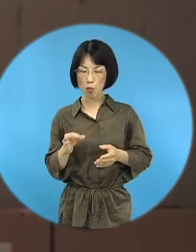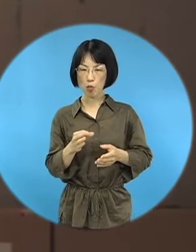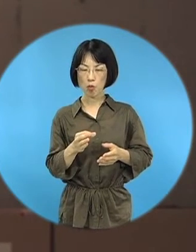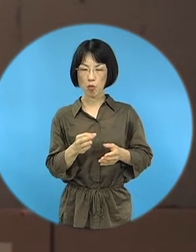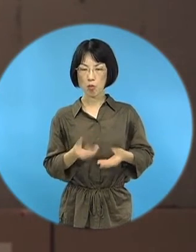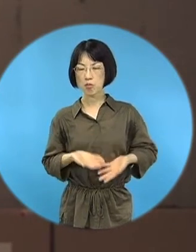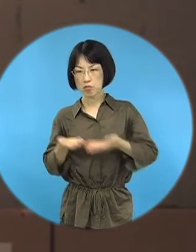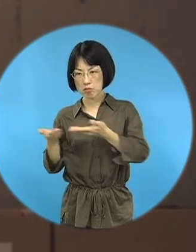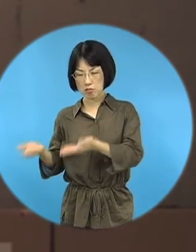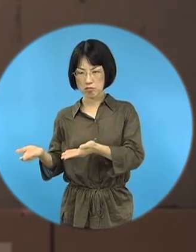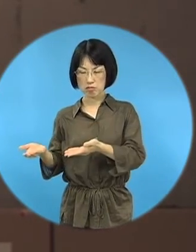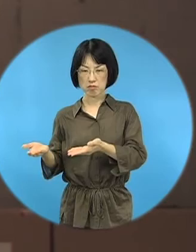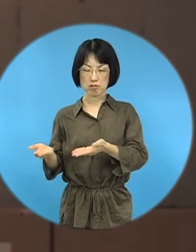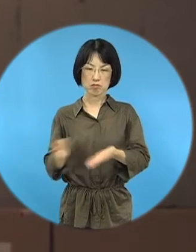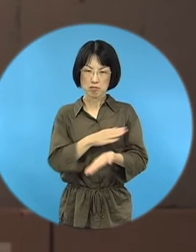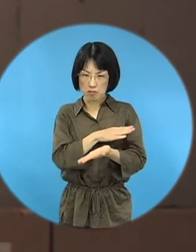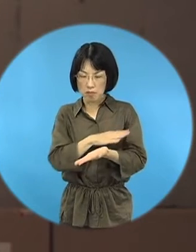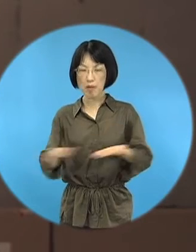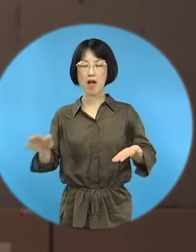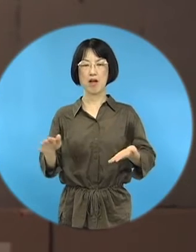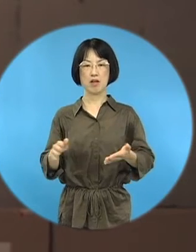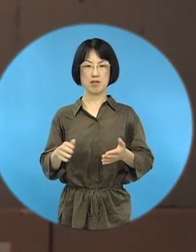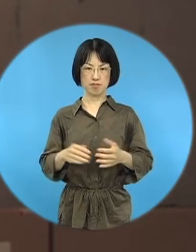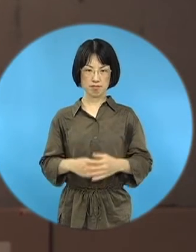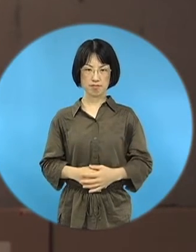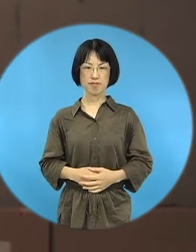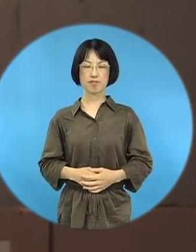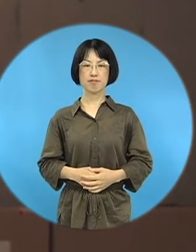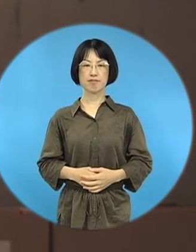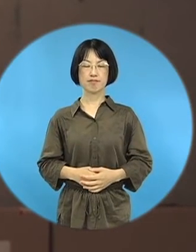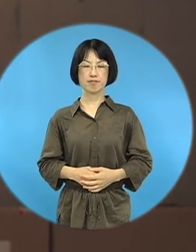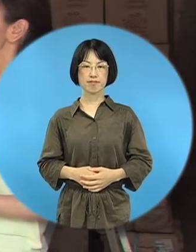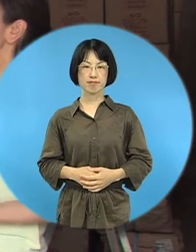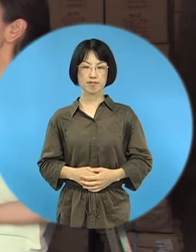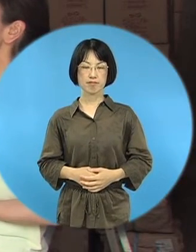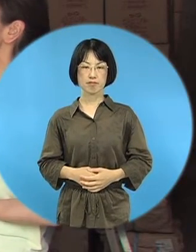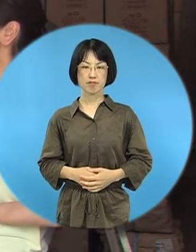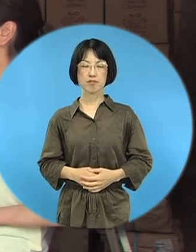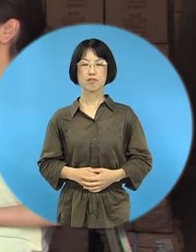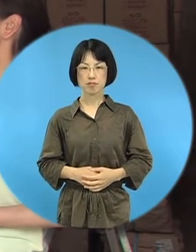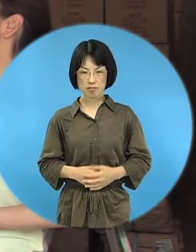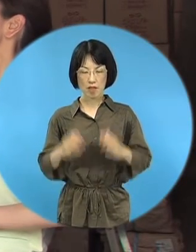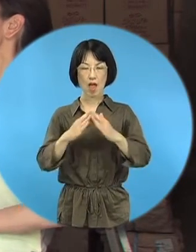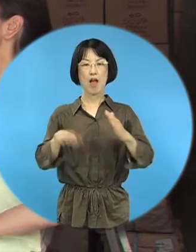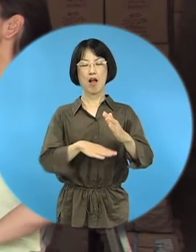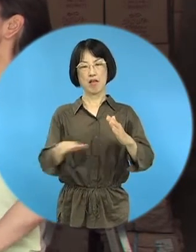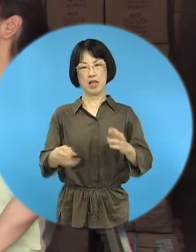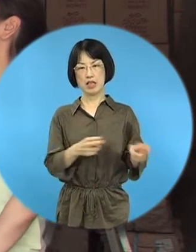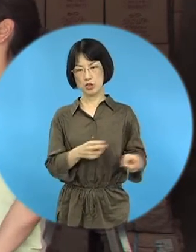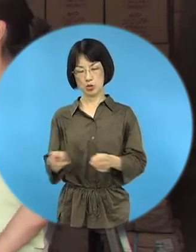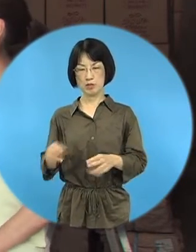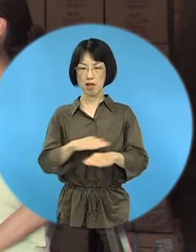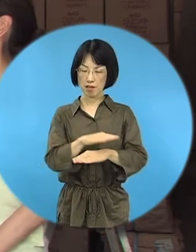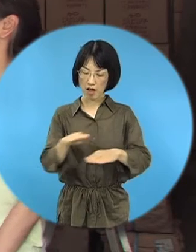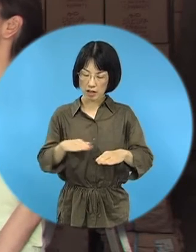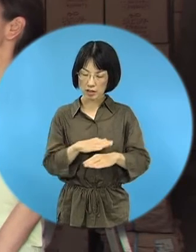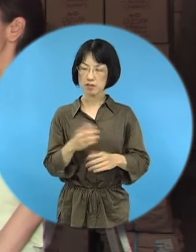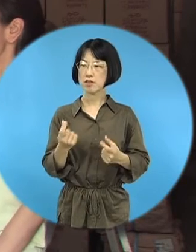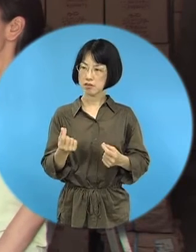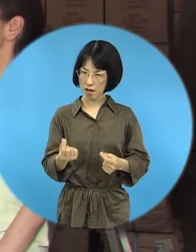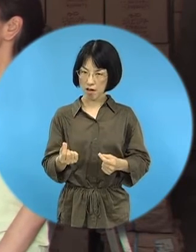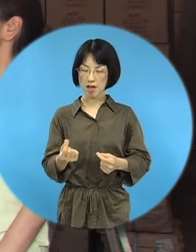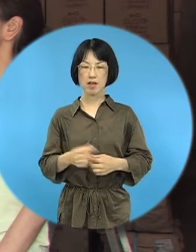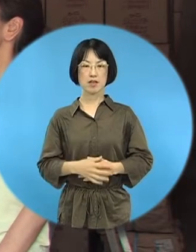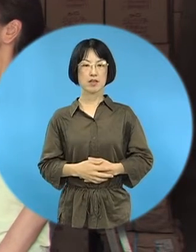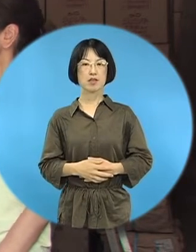している食料や毛布などはあっという間になくなってしまいます。 そのためにも家庭での備蓄が大切だということなん